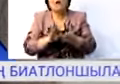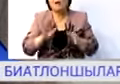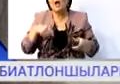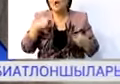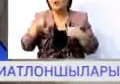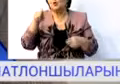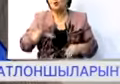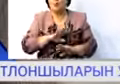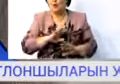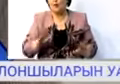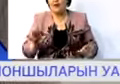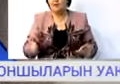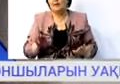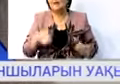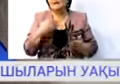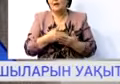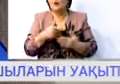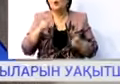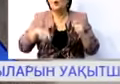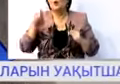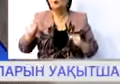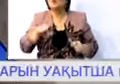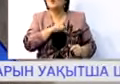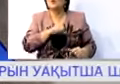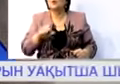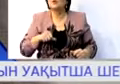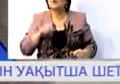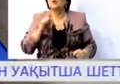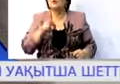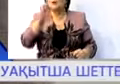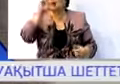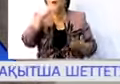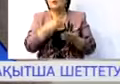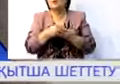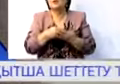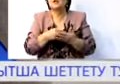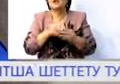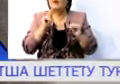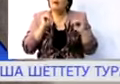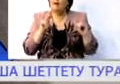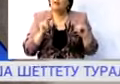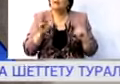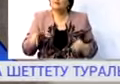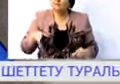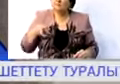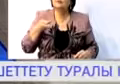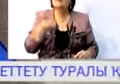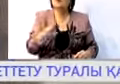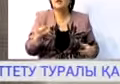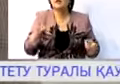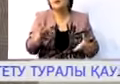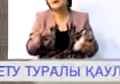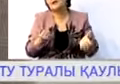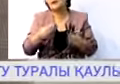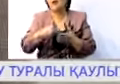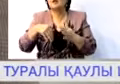сатушы болмайды. Яғни студенттер өздері сол көрсетілген бағаны адалынан төлеп, керек затын алып кете